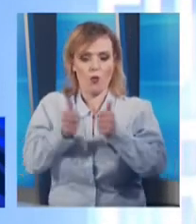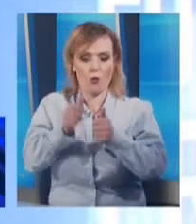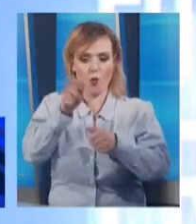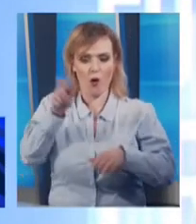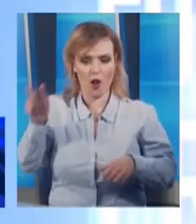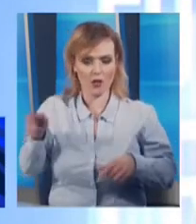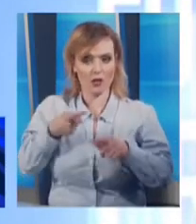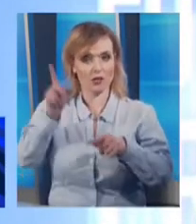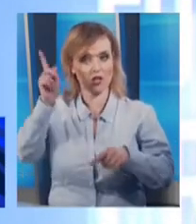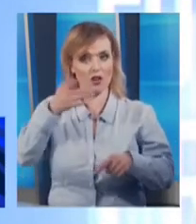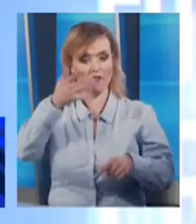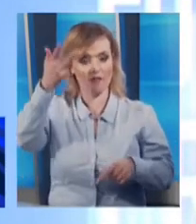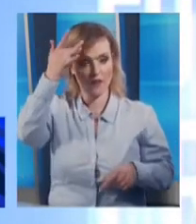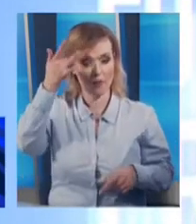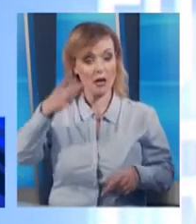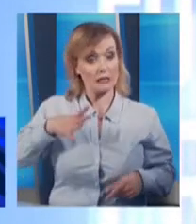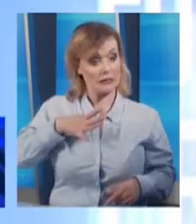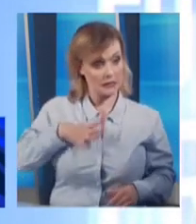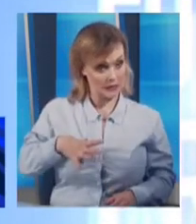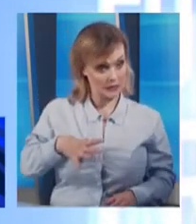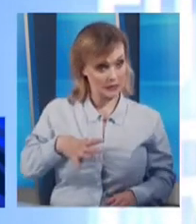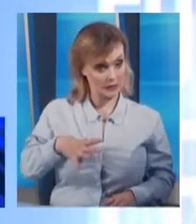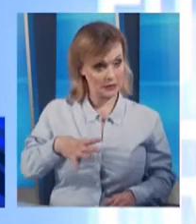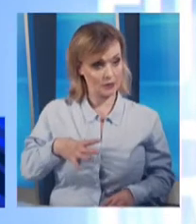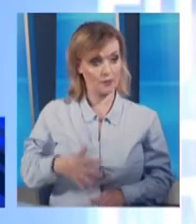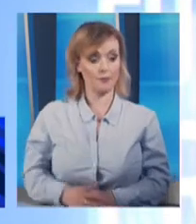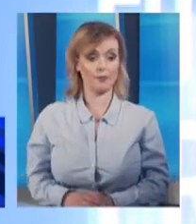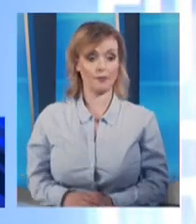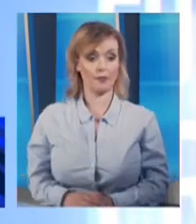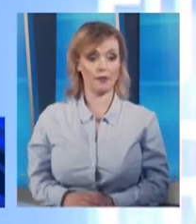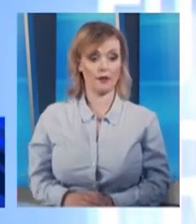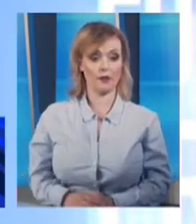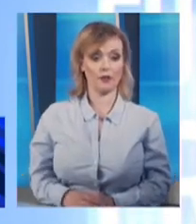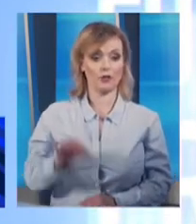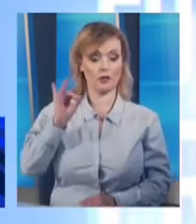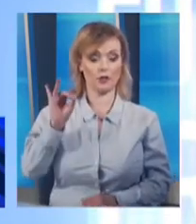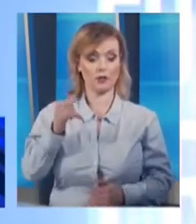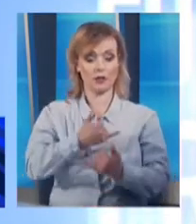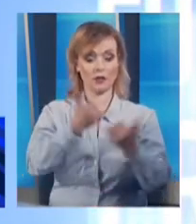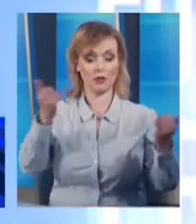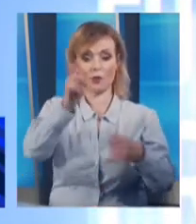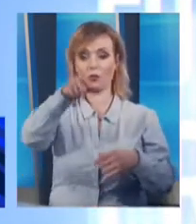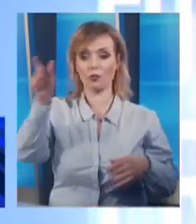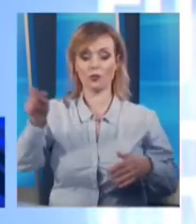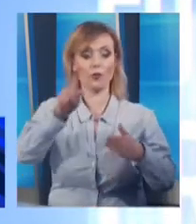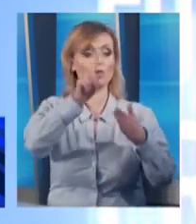vară, să rezistăm și să dăm oamenilor o